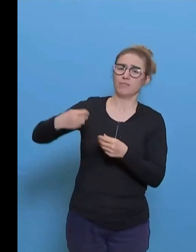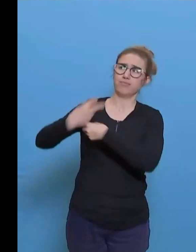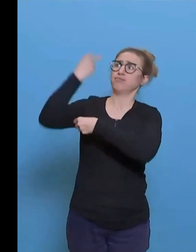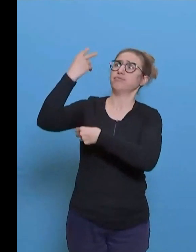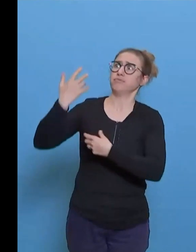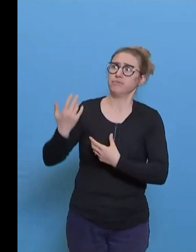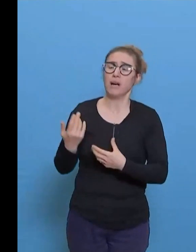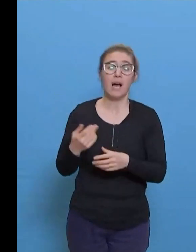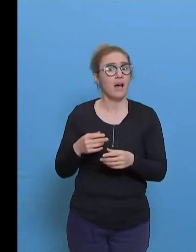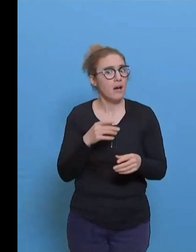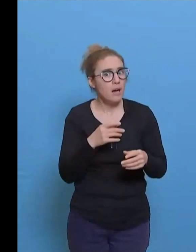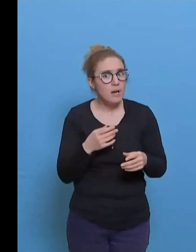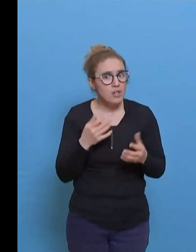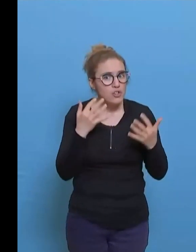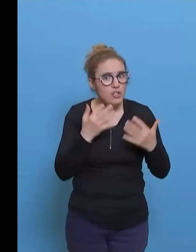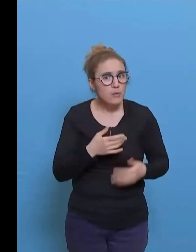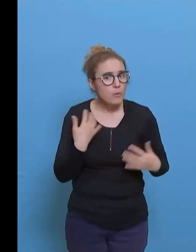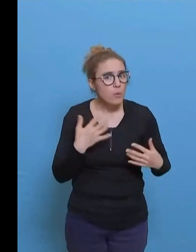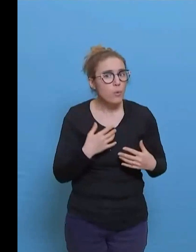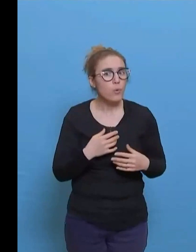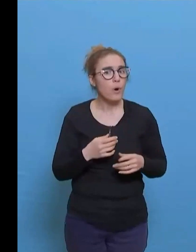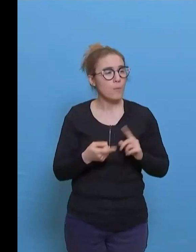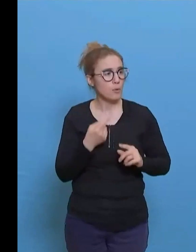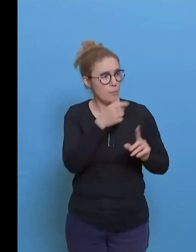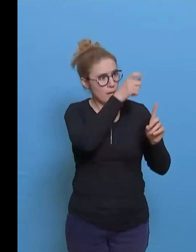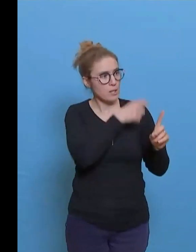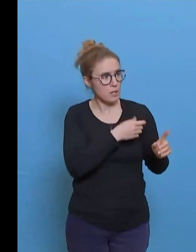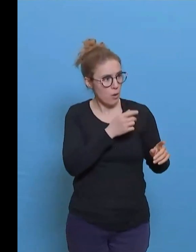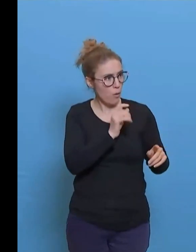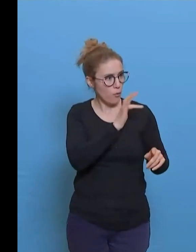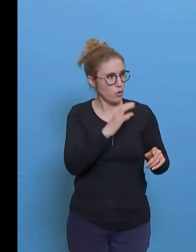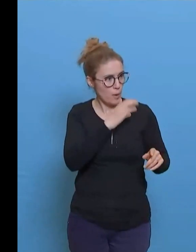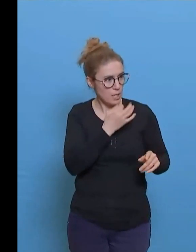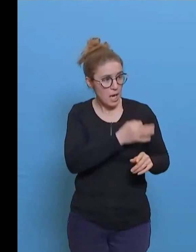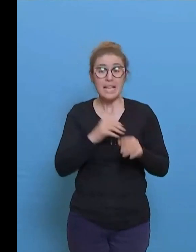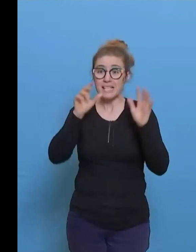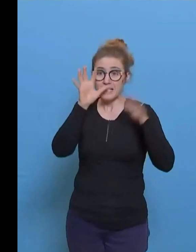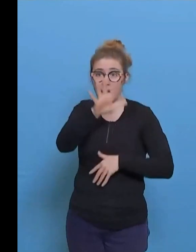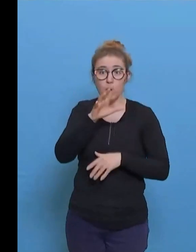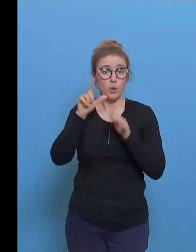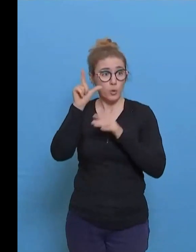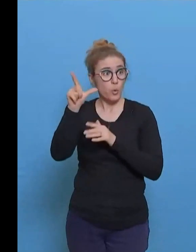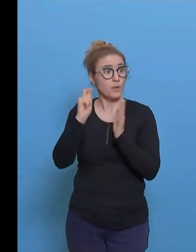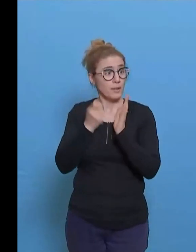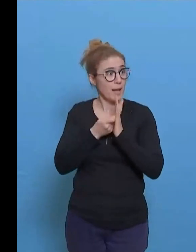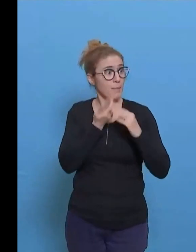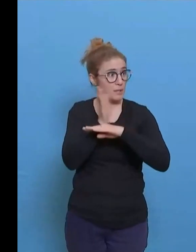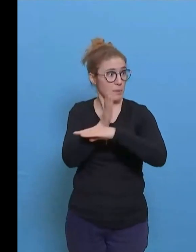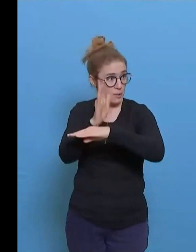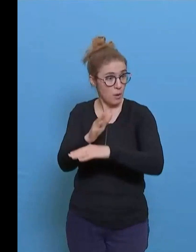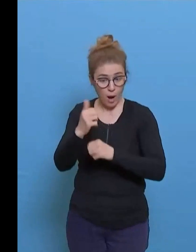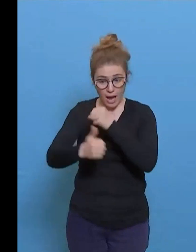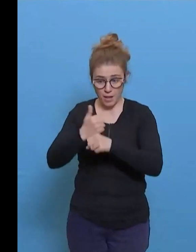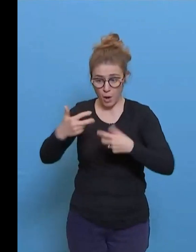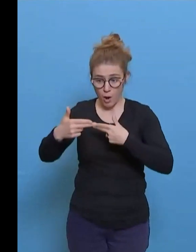bien ce chiffre, les équipes de communicants de Foulques-Chambardelot, 52 levées de rideau tout de même l'année prochaine,